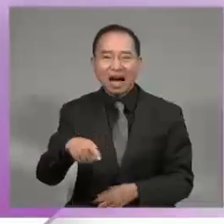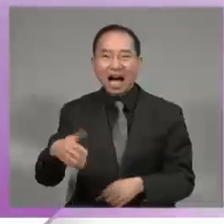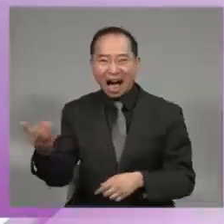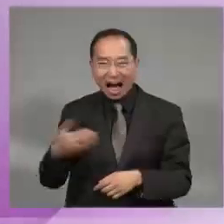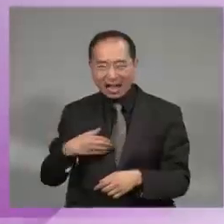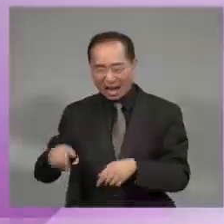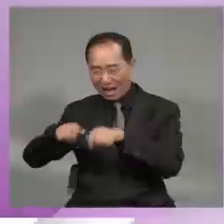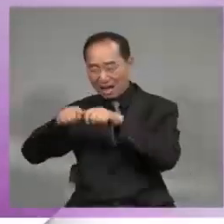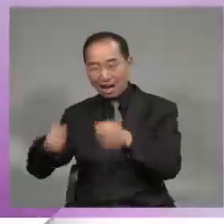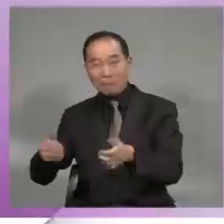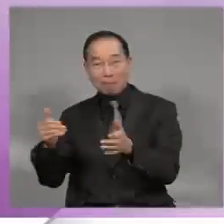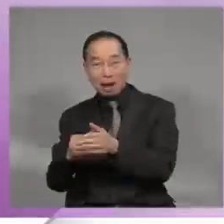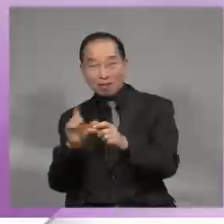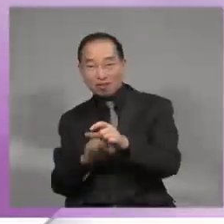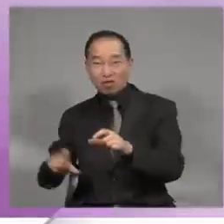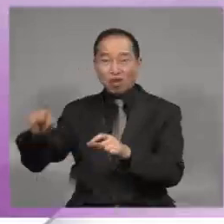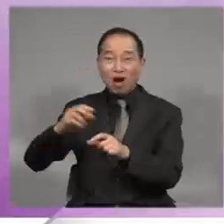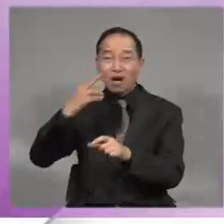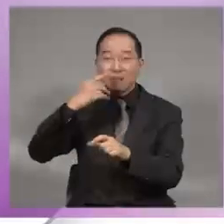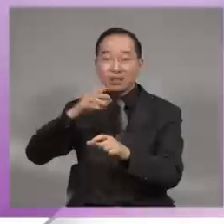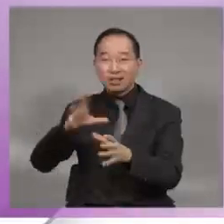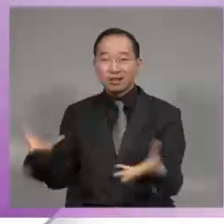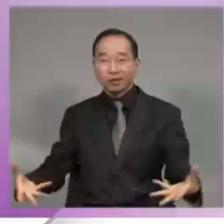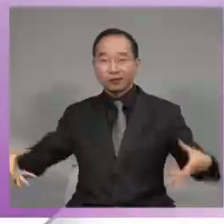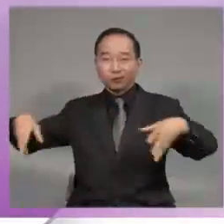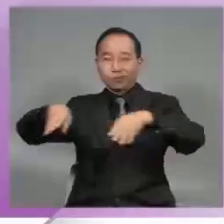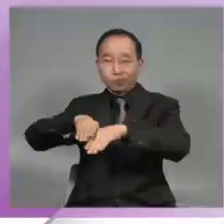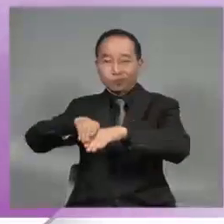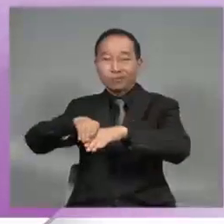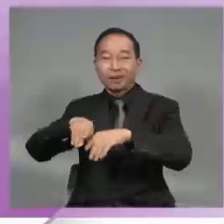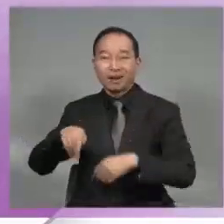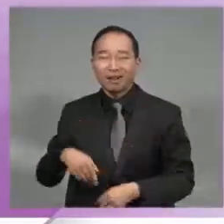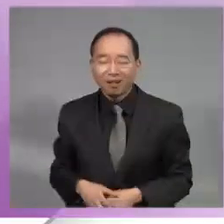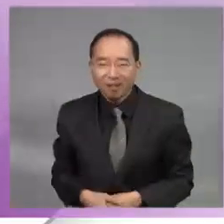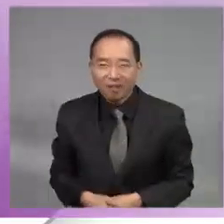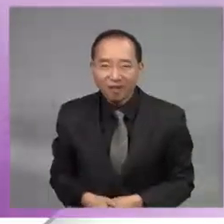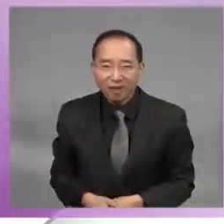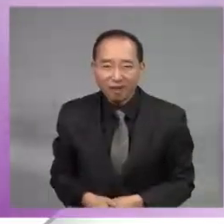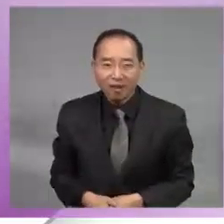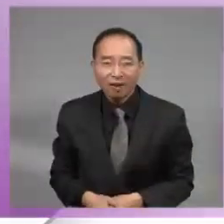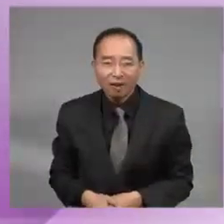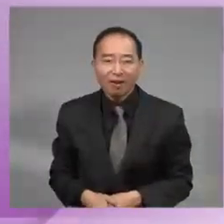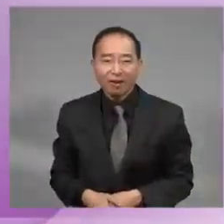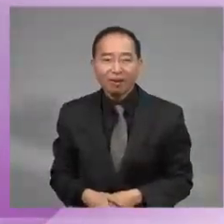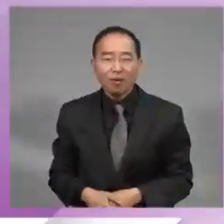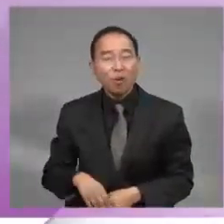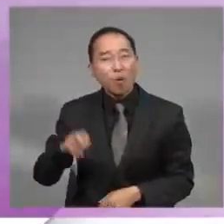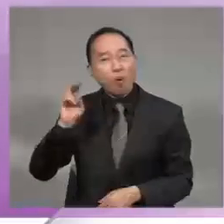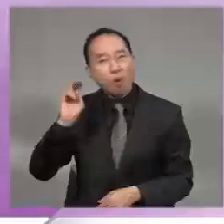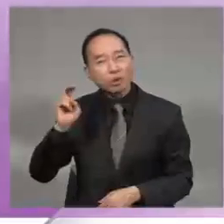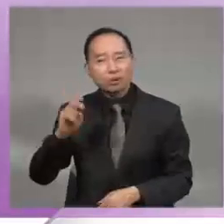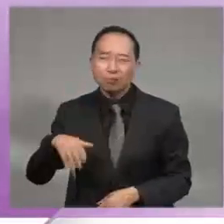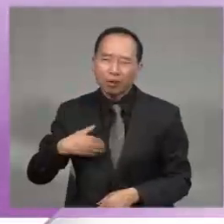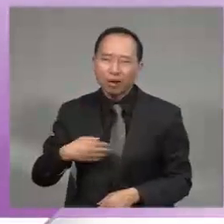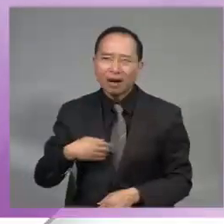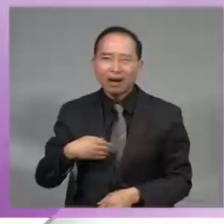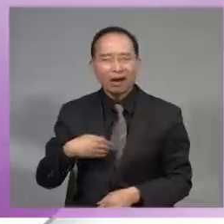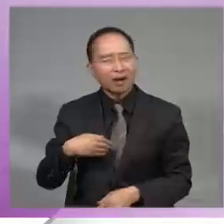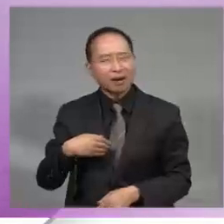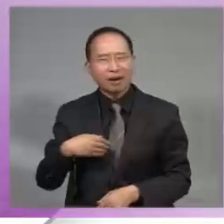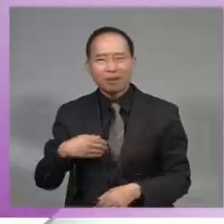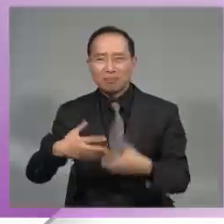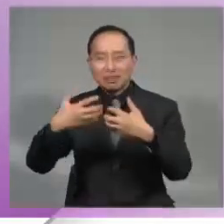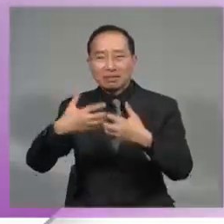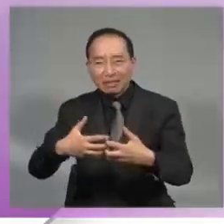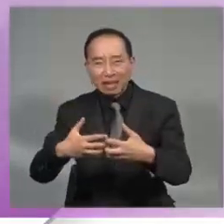모자라서 아예 그냥 비닐로 싹 덮어버리는군요. 내일 2일차 예. 투표 전에 혹시 이렇게 뭐 먼지가 들어갈 수도 있고요. 또